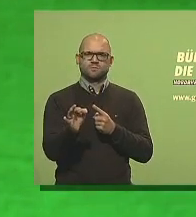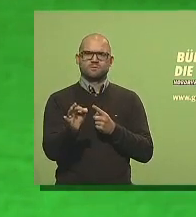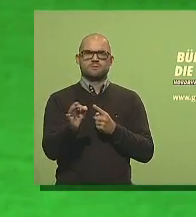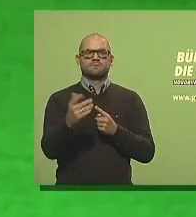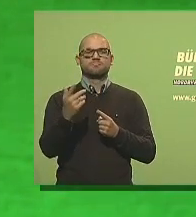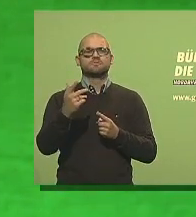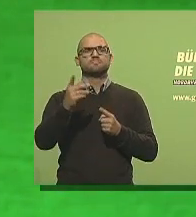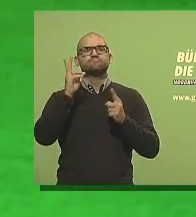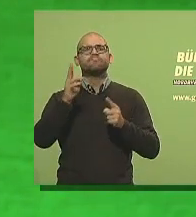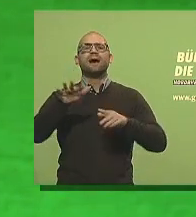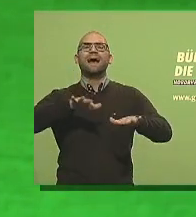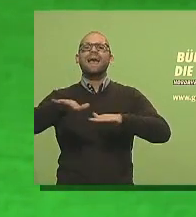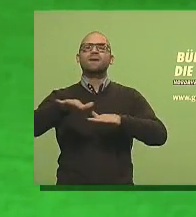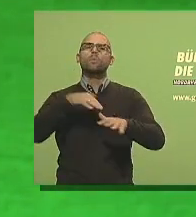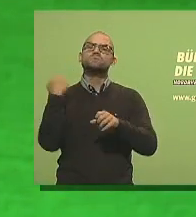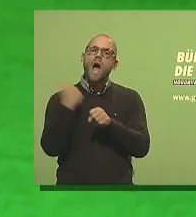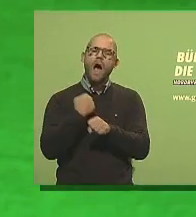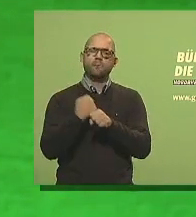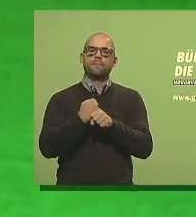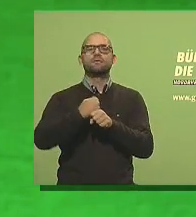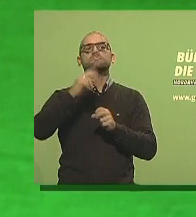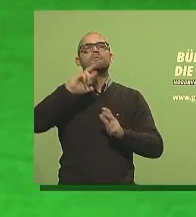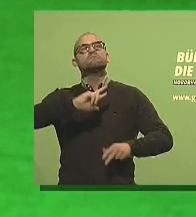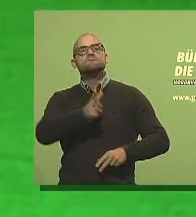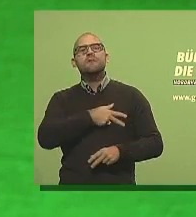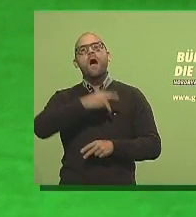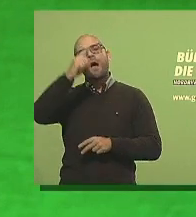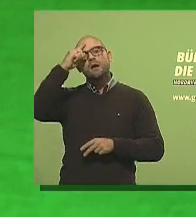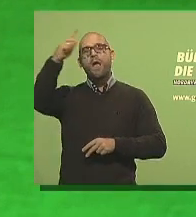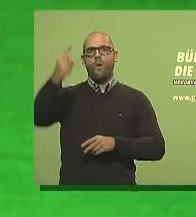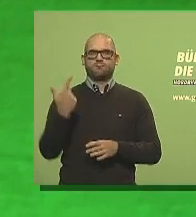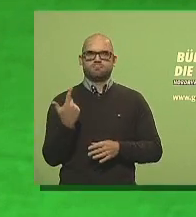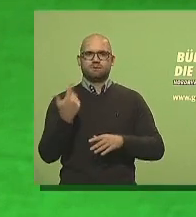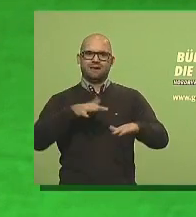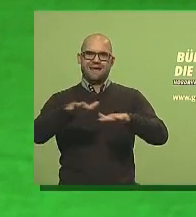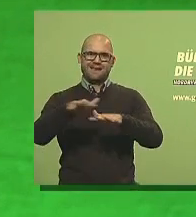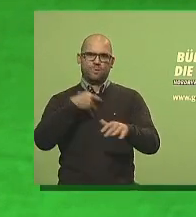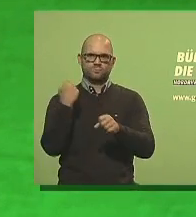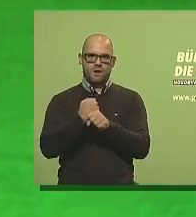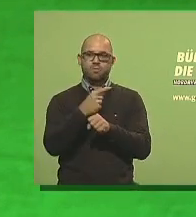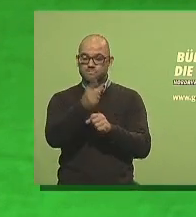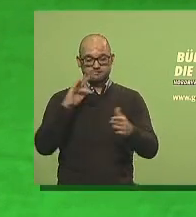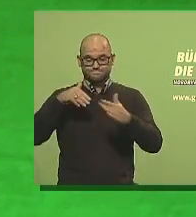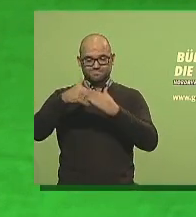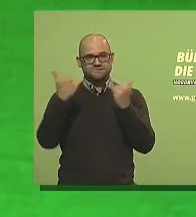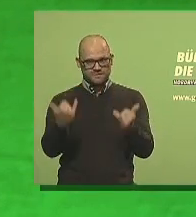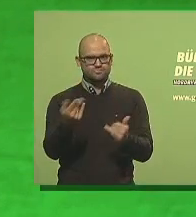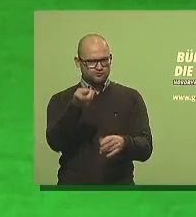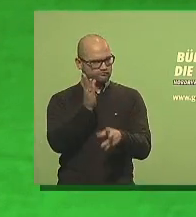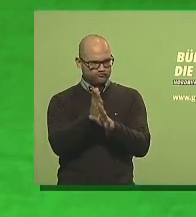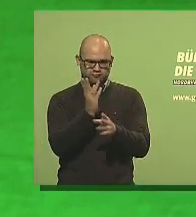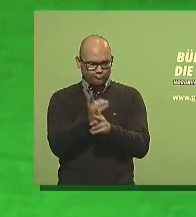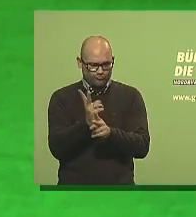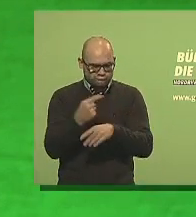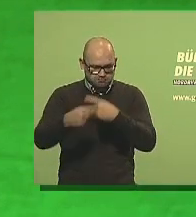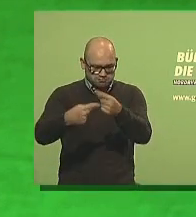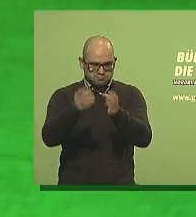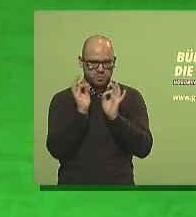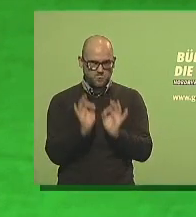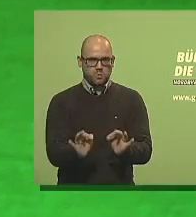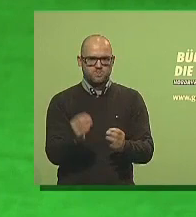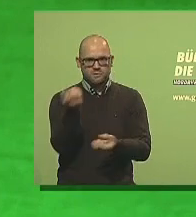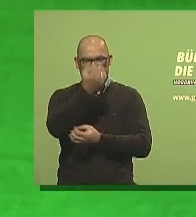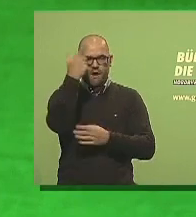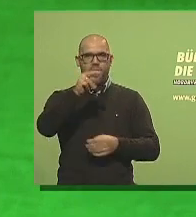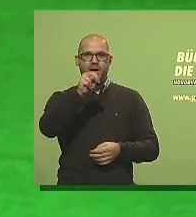glaubwürdige Regierungsarbeit, wie ihr das jetzt schon macht, die nämlich zeigt, wenn das in NRW geht, dann geht es selbstverständlich im Bund